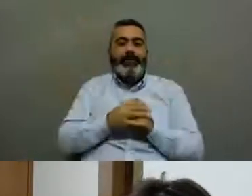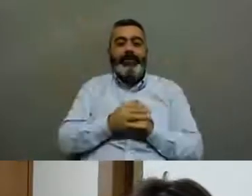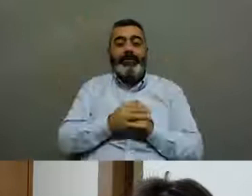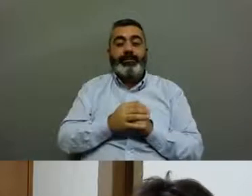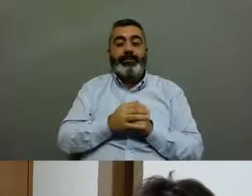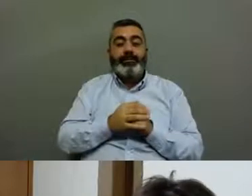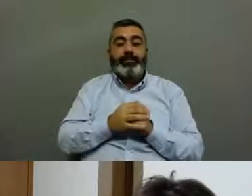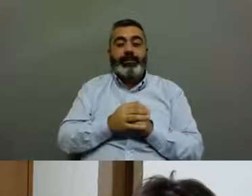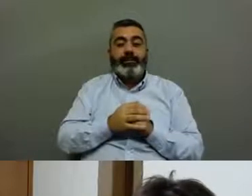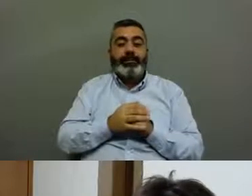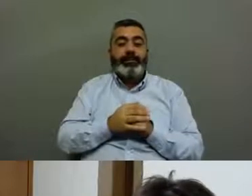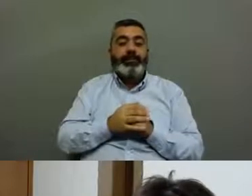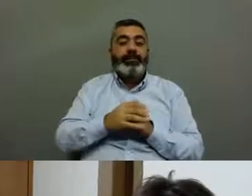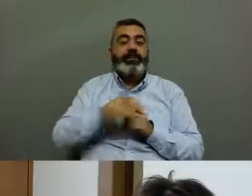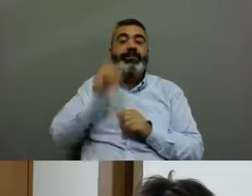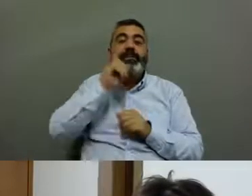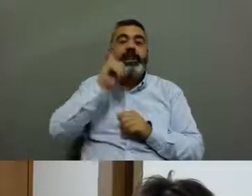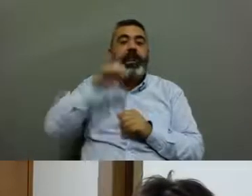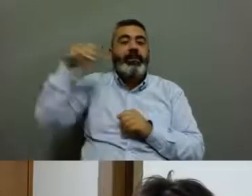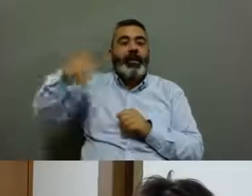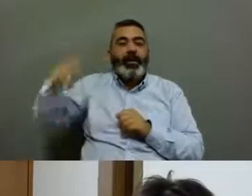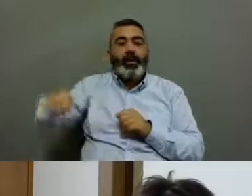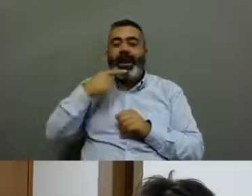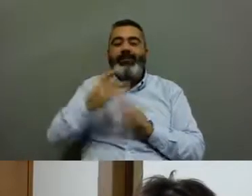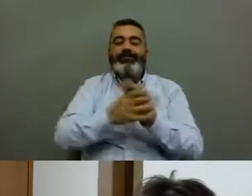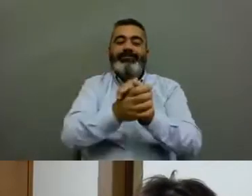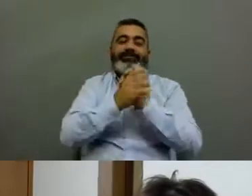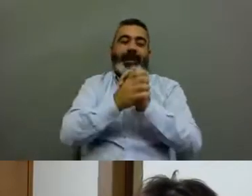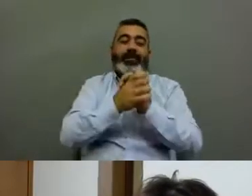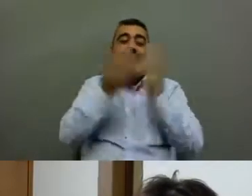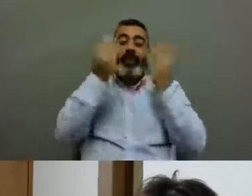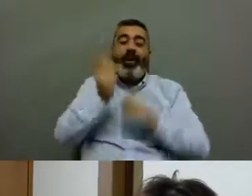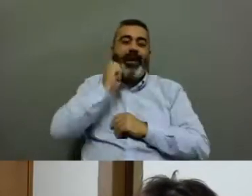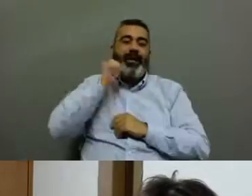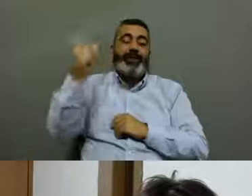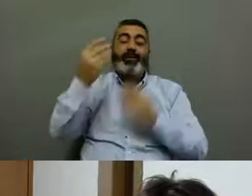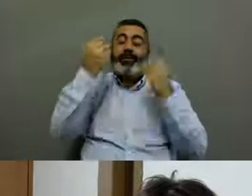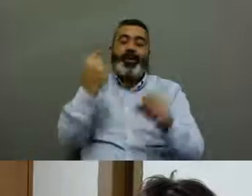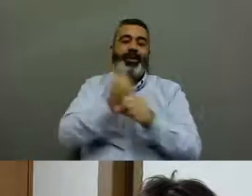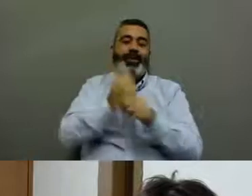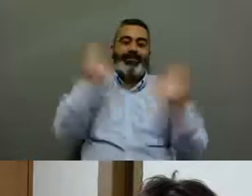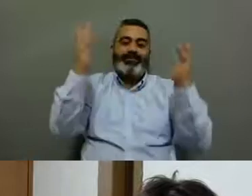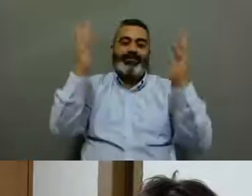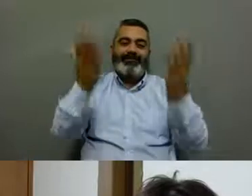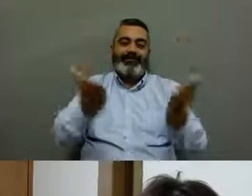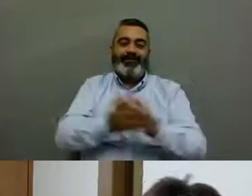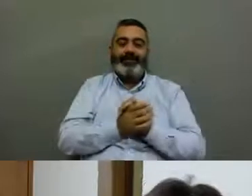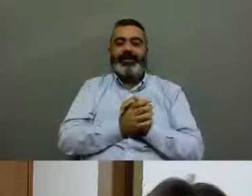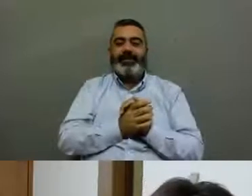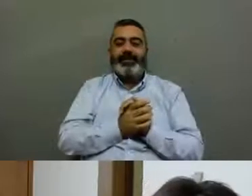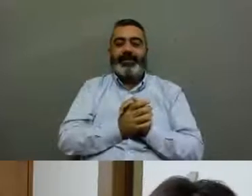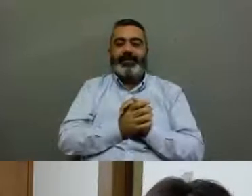τέλος, η κυρία Χριστίνα Σιδοπούλου να φέρει συγχαρητήρια και πολύ ωραία εκδήλωση και πολύ ωραία δουλειά. Αυτά.